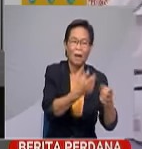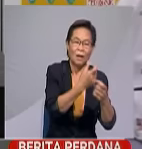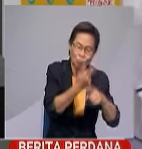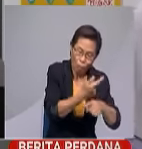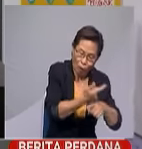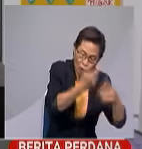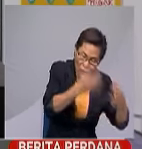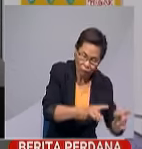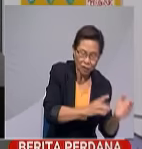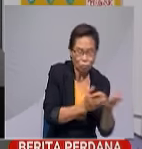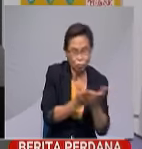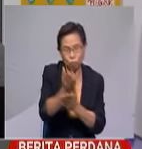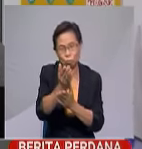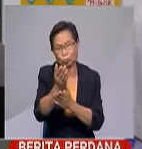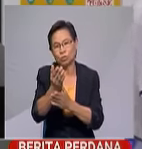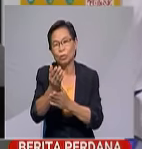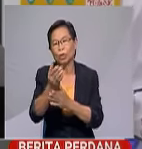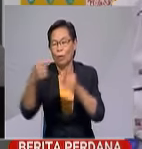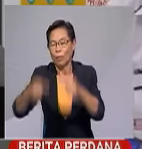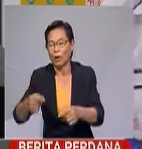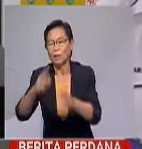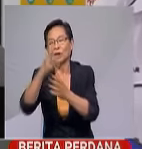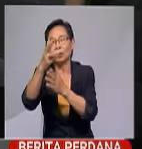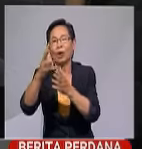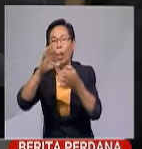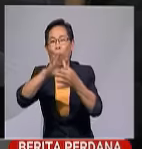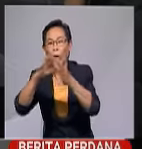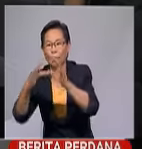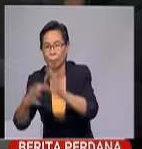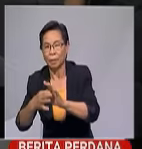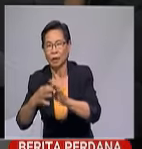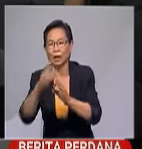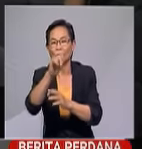terus bertanding di Olimpik Tokyo.